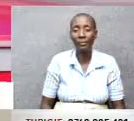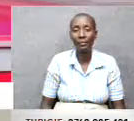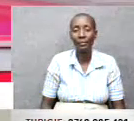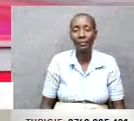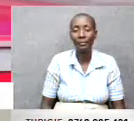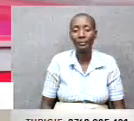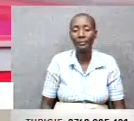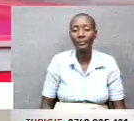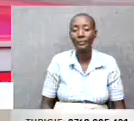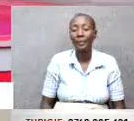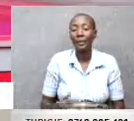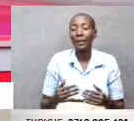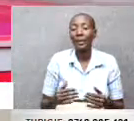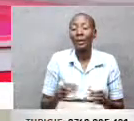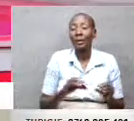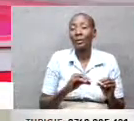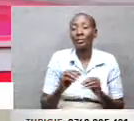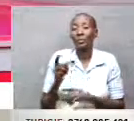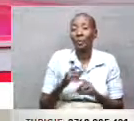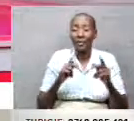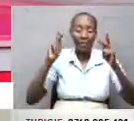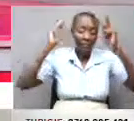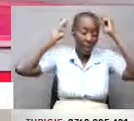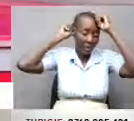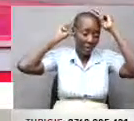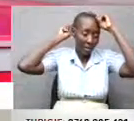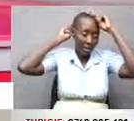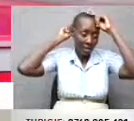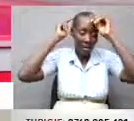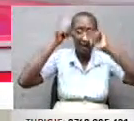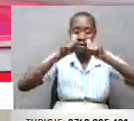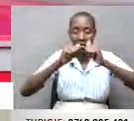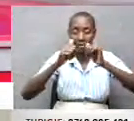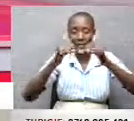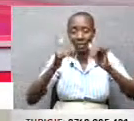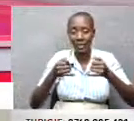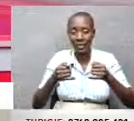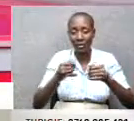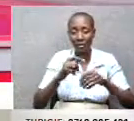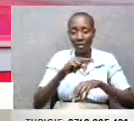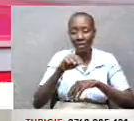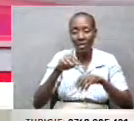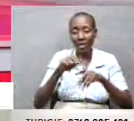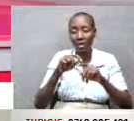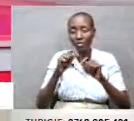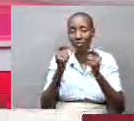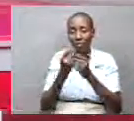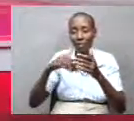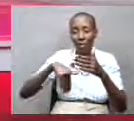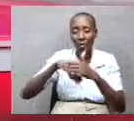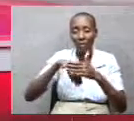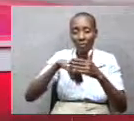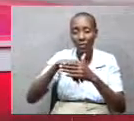Na sasa hivi tukitoka katika kaunti ya Kakamega, moja kwa moja tudunde viwanjani ambapo timu ya taifa ya mchezo wa soka Harambee